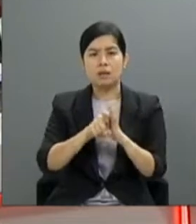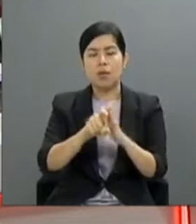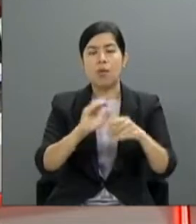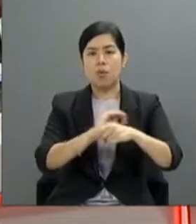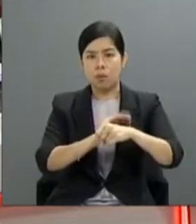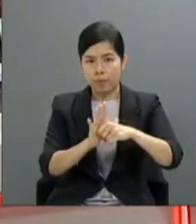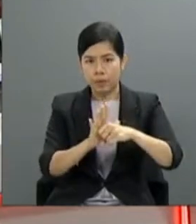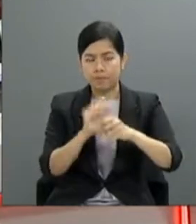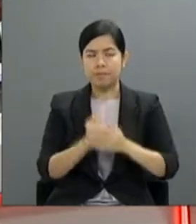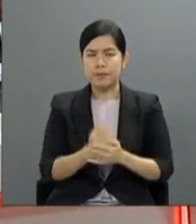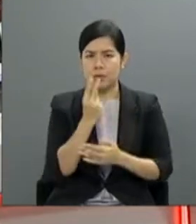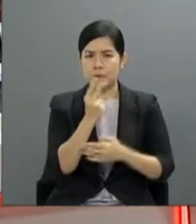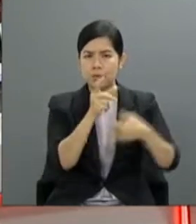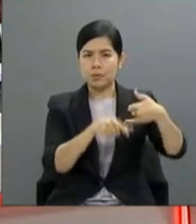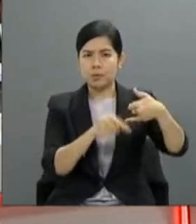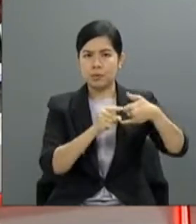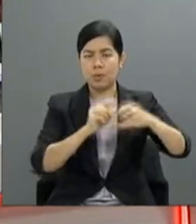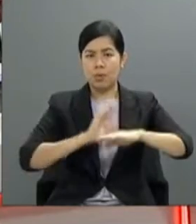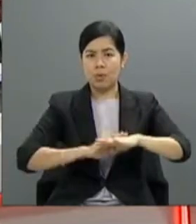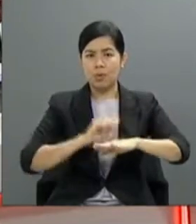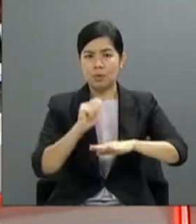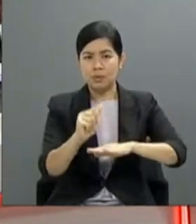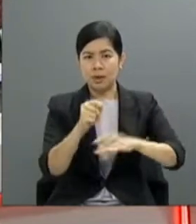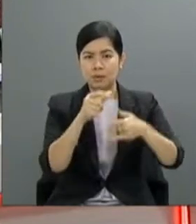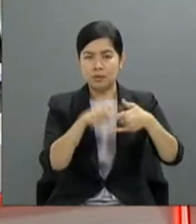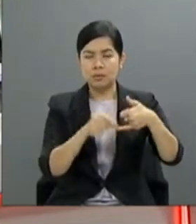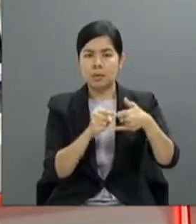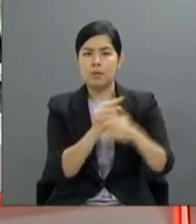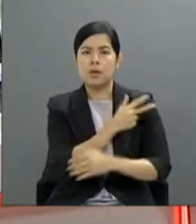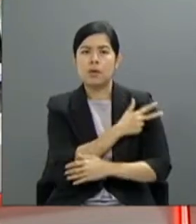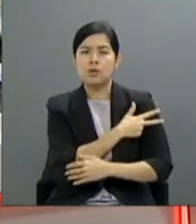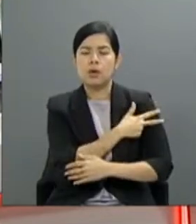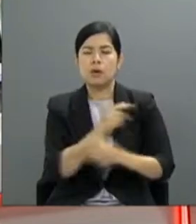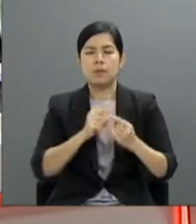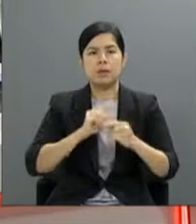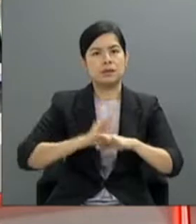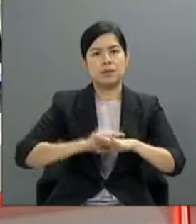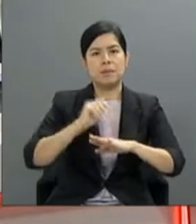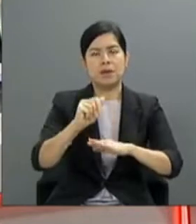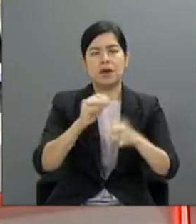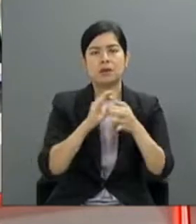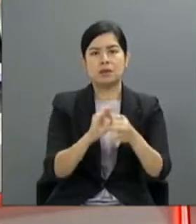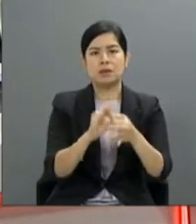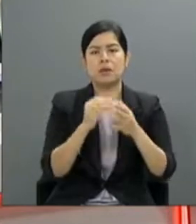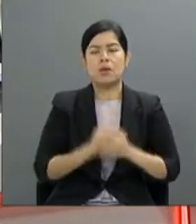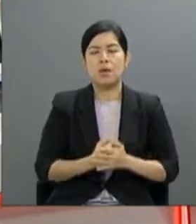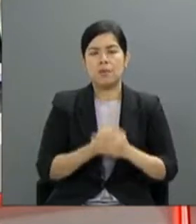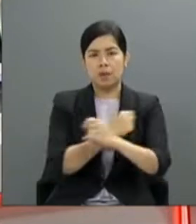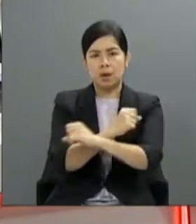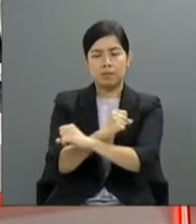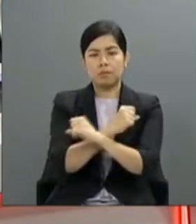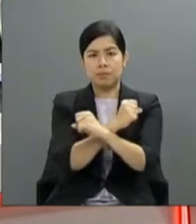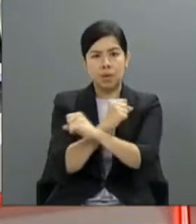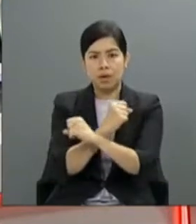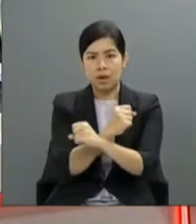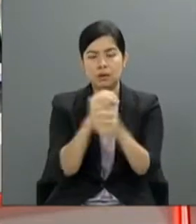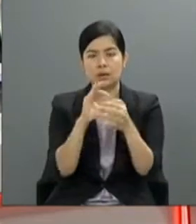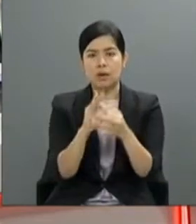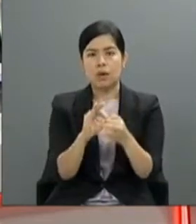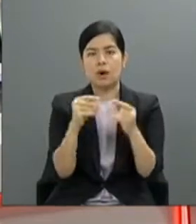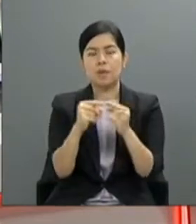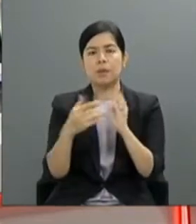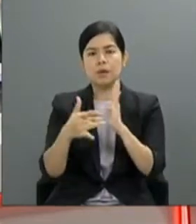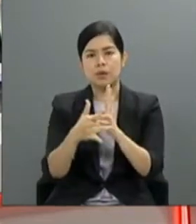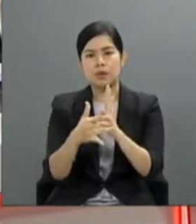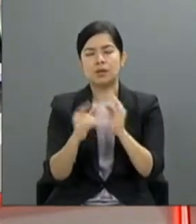ของผู้เชี่ยวชาญคนหนึ่งนะครับดร.โกเมนพิบูลย์โรจน์นะฮะก็เป็นผู้เชี่ยวชาญครับด้านความมั่นคงปลอดภัยทางเทคโนโลยีสารสนเทศนะครับ